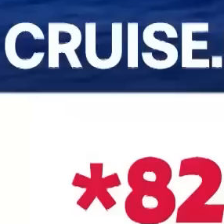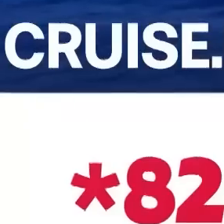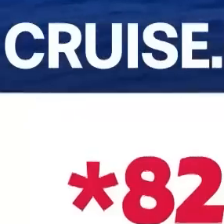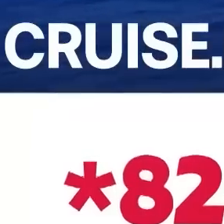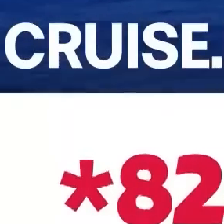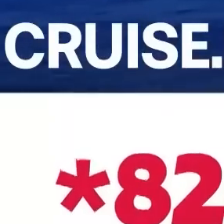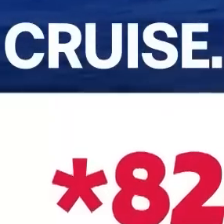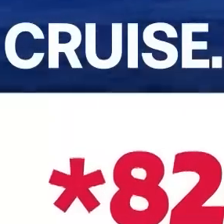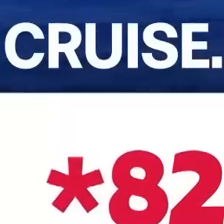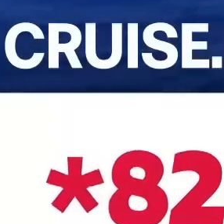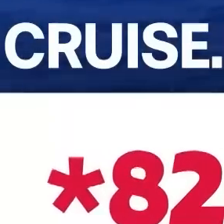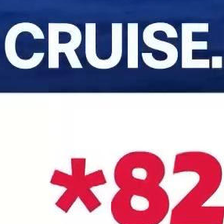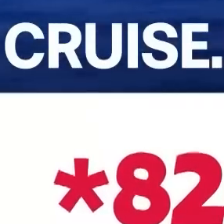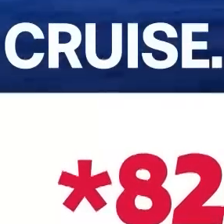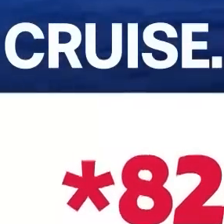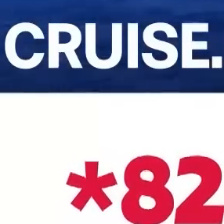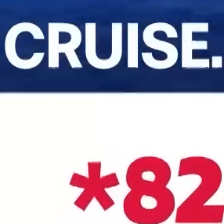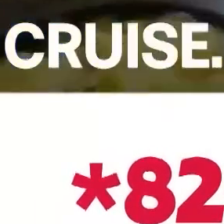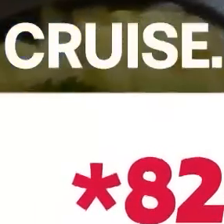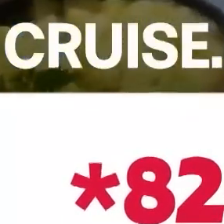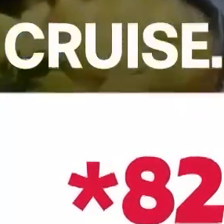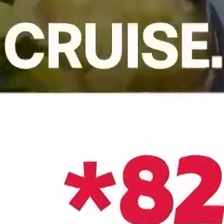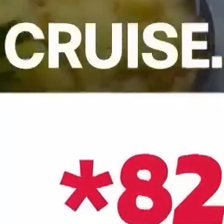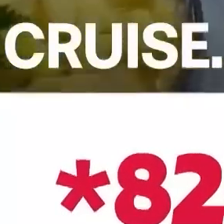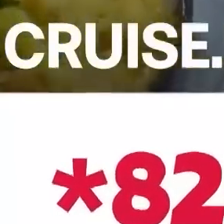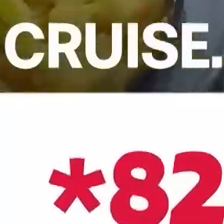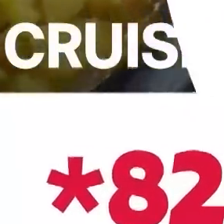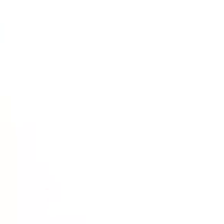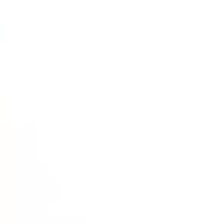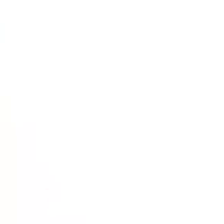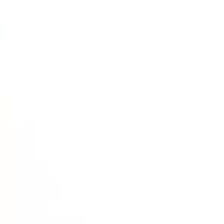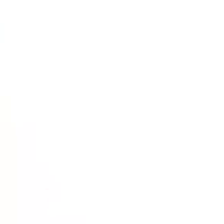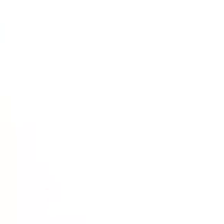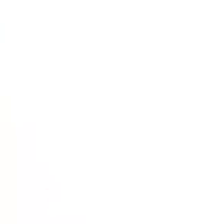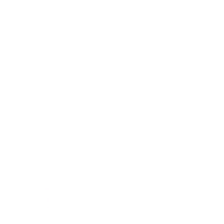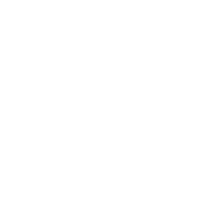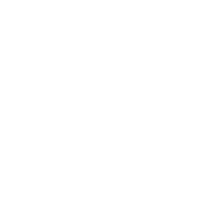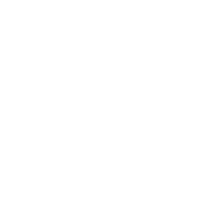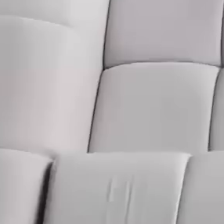טורנדו. הפלגות מחיפה לאירופה בפנסיון מלא עם מנו ספנות.